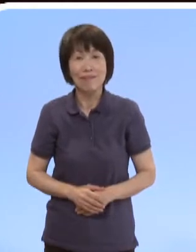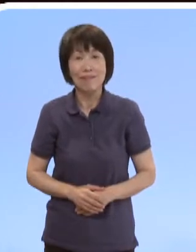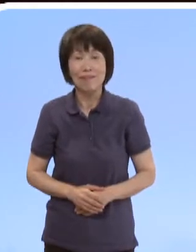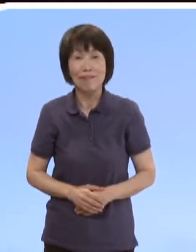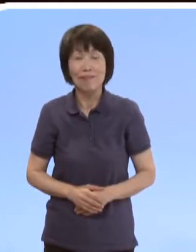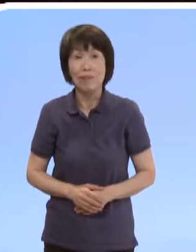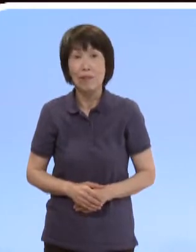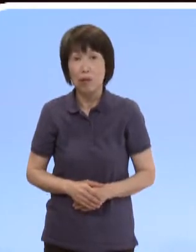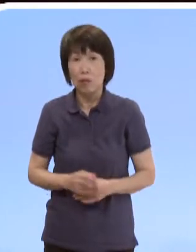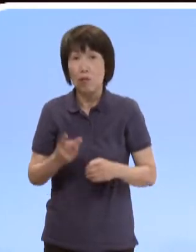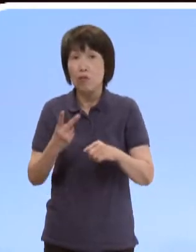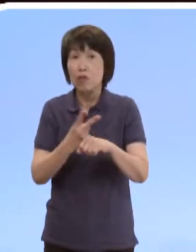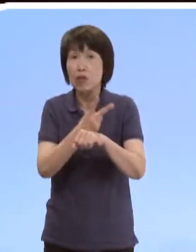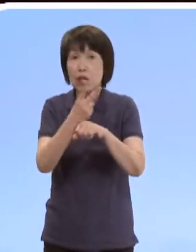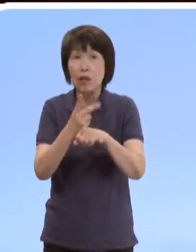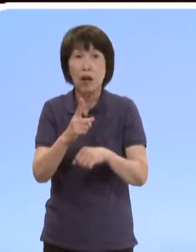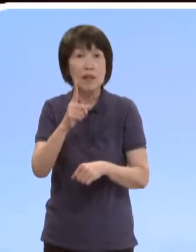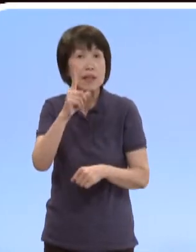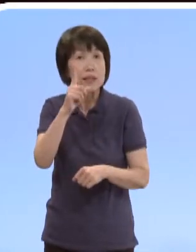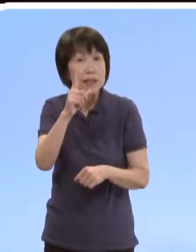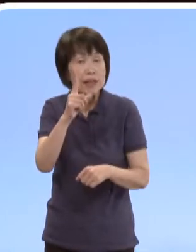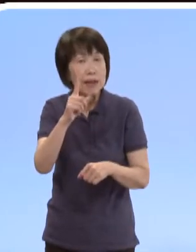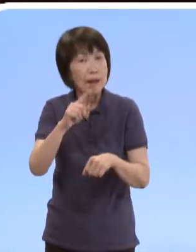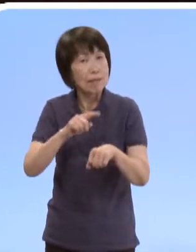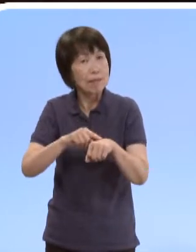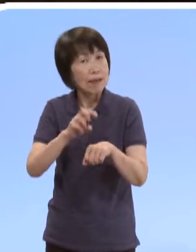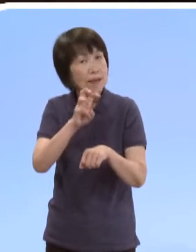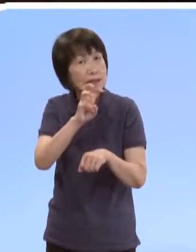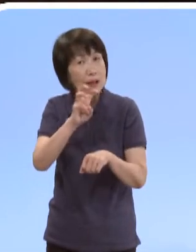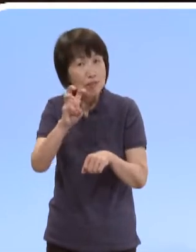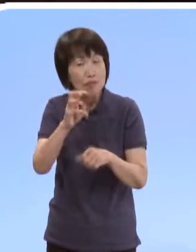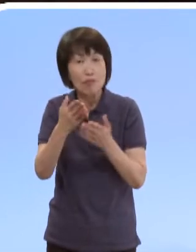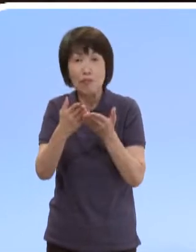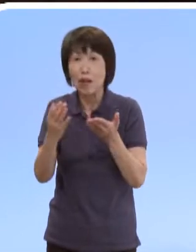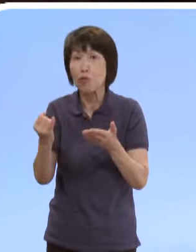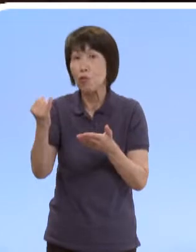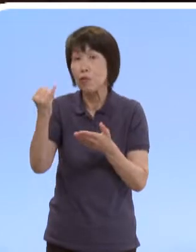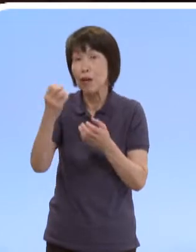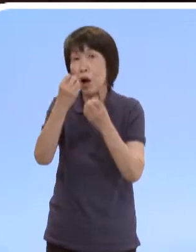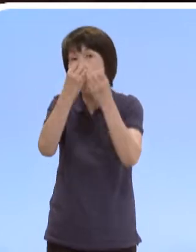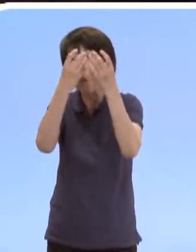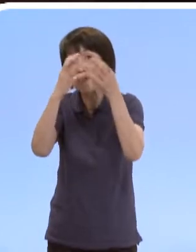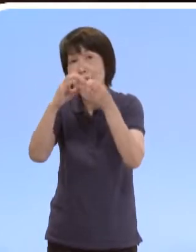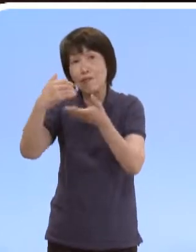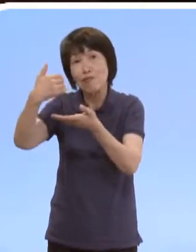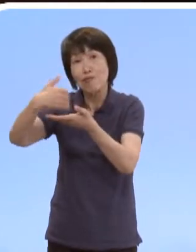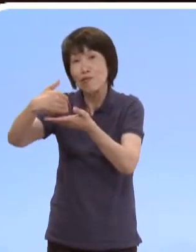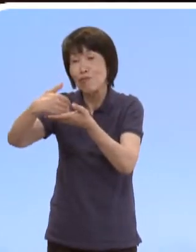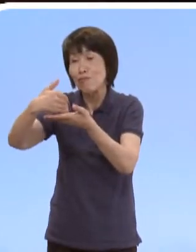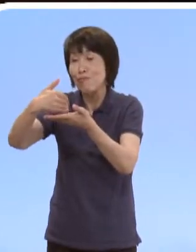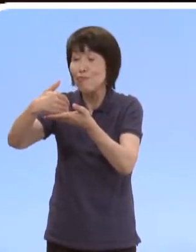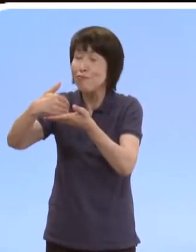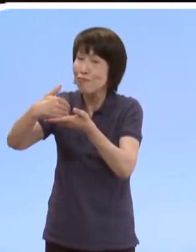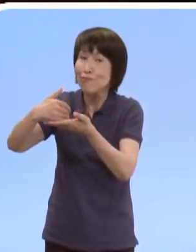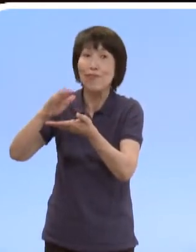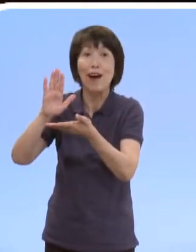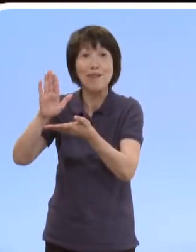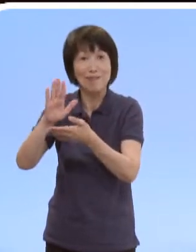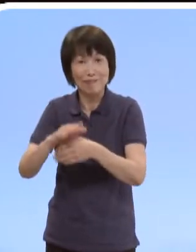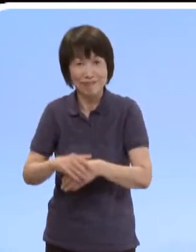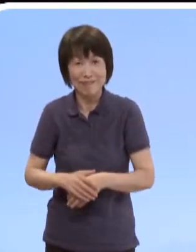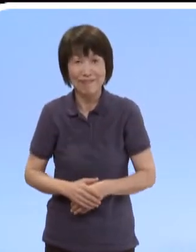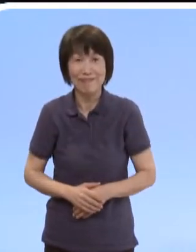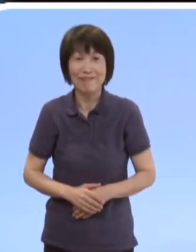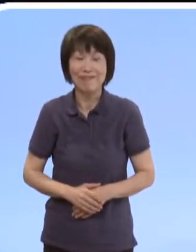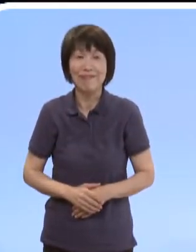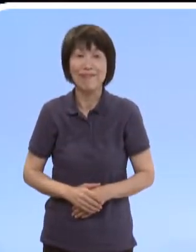このお店では2時間に1回およそ30分間店長さんが星の解説やクイズを出してお客さん